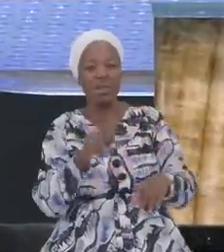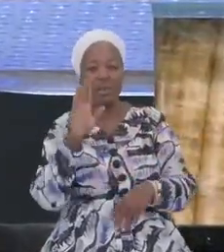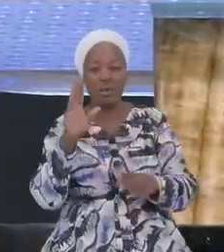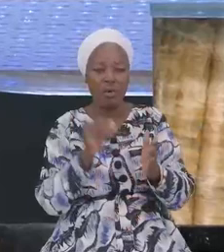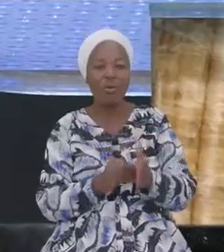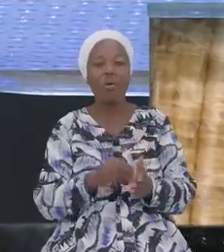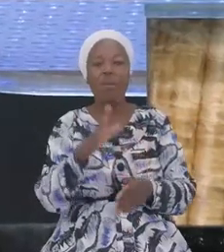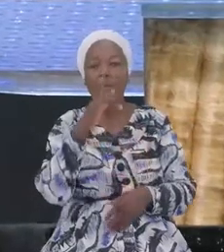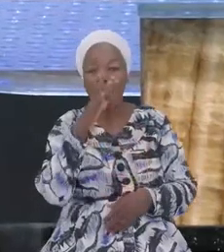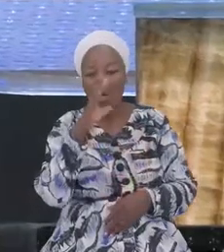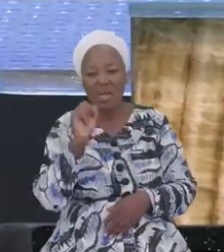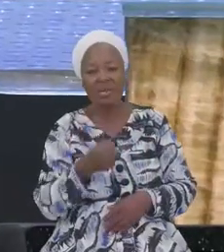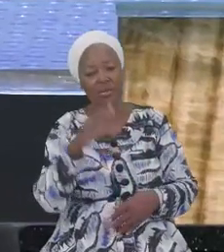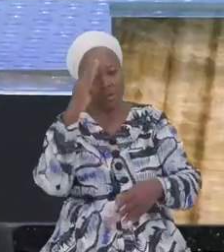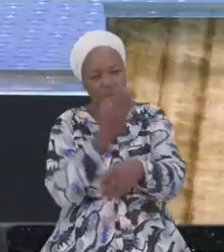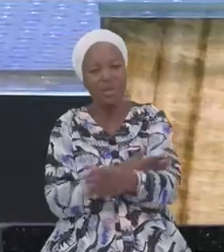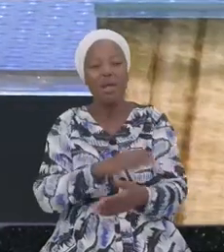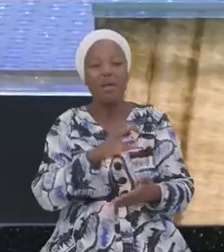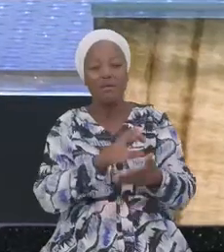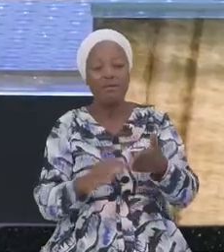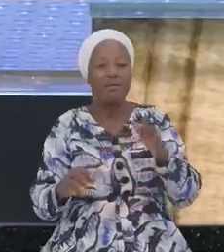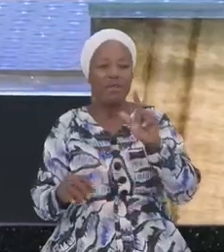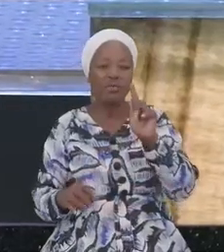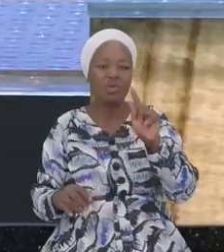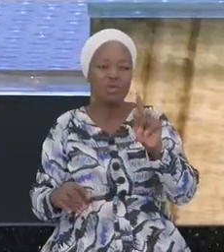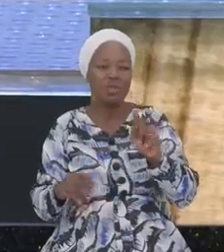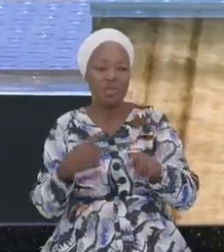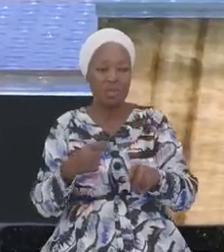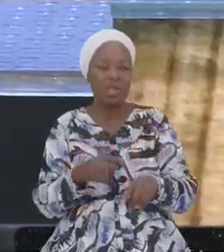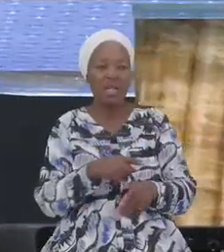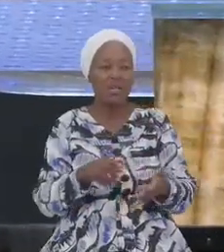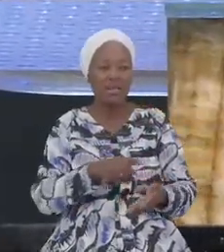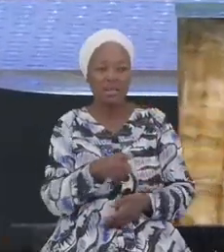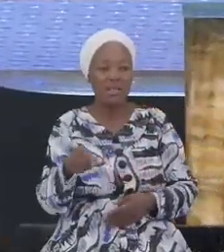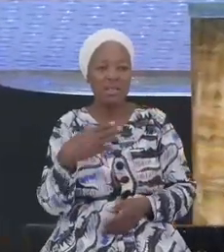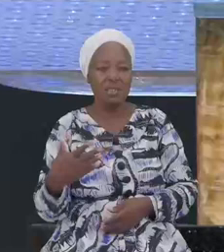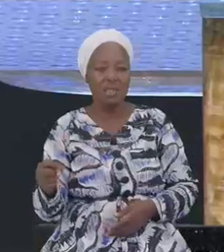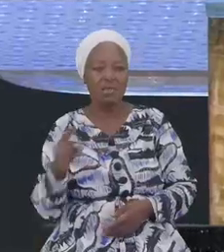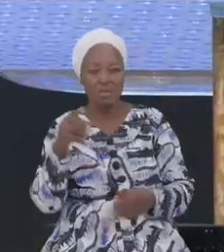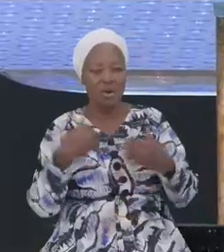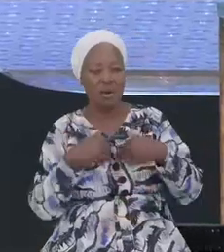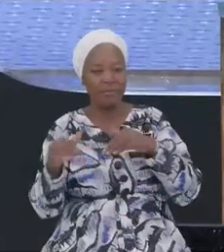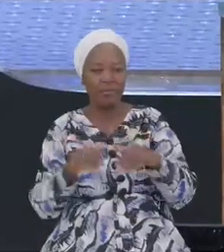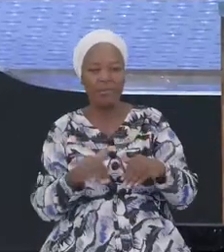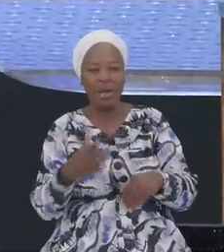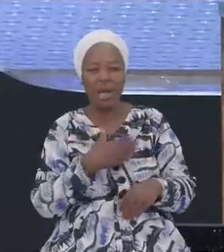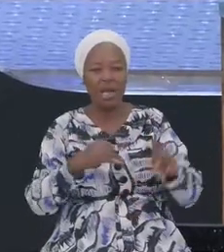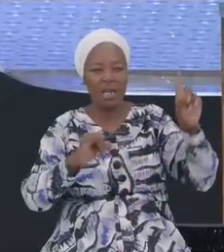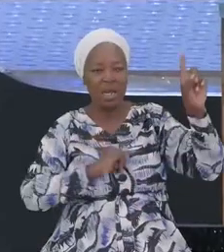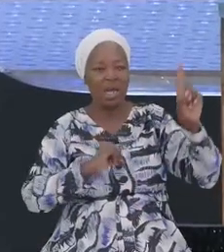mère. Verset 21. Dans le verset 21, voilà ce que tu as fait et je me suis